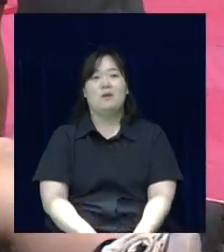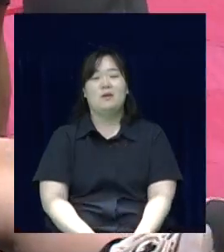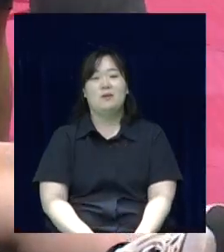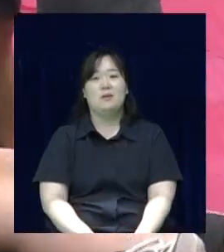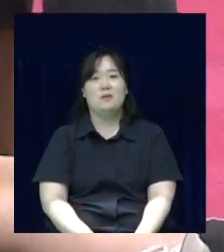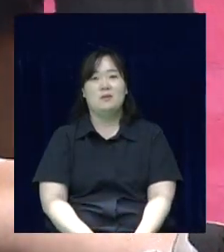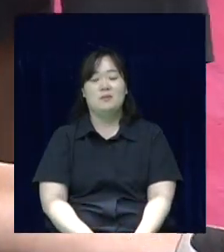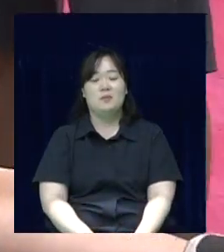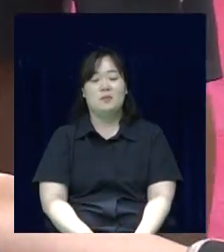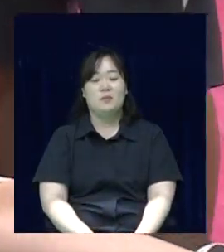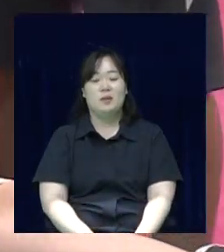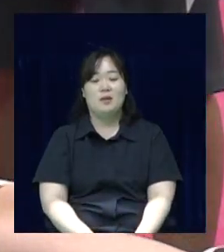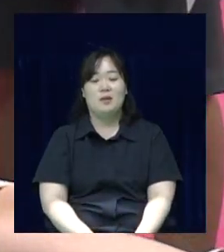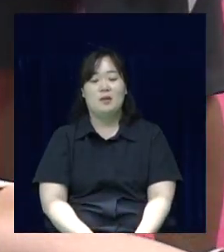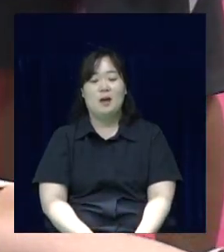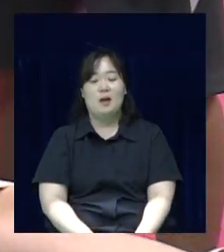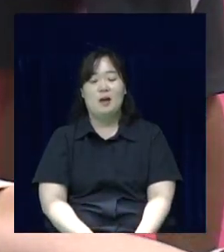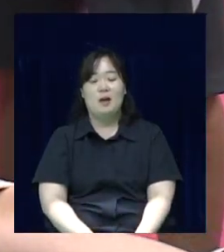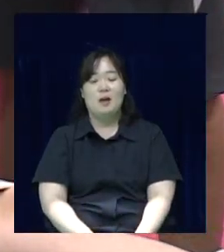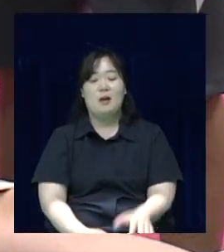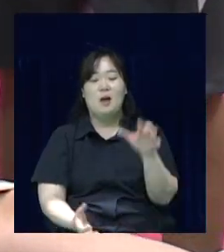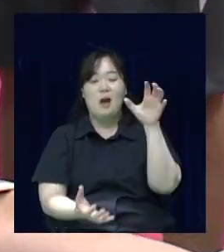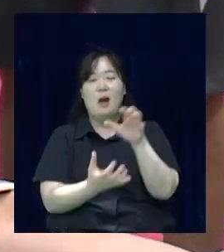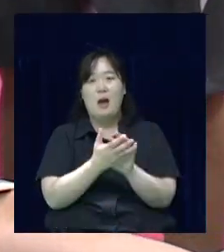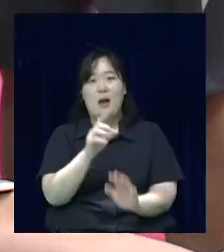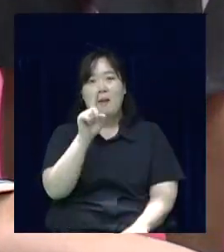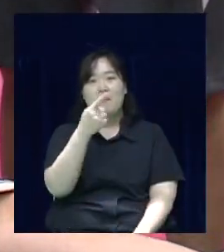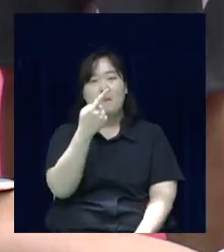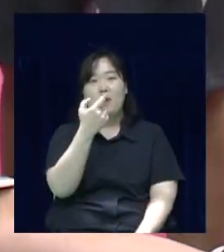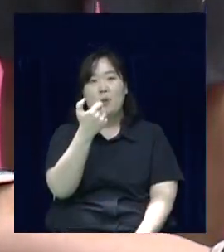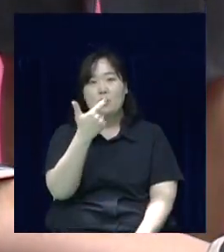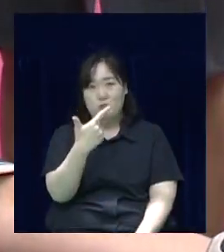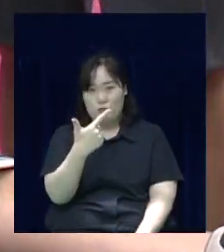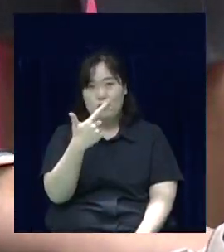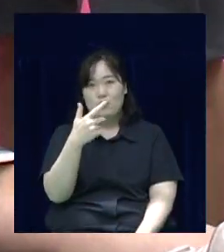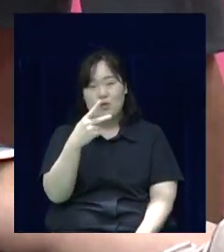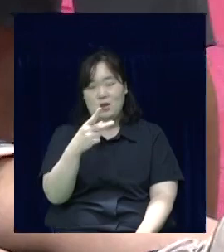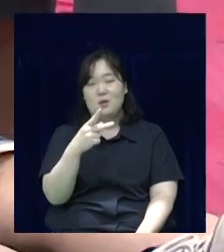토탈 기록은 156kg을 또 기록을 하게 되네요. 예, 156이고요.